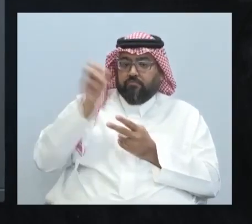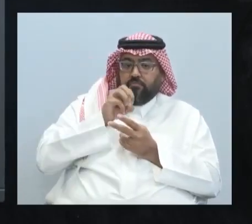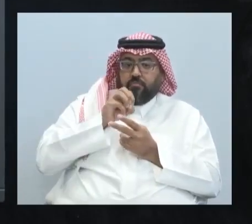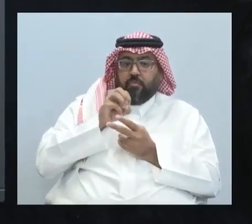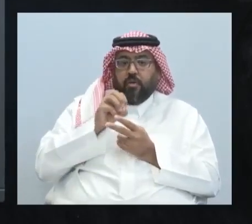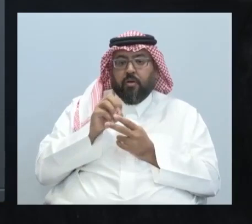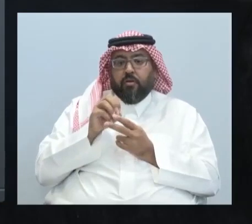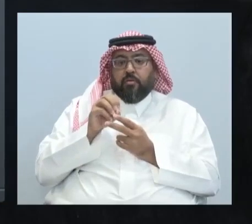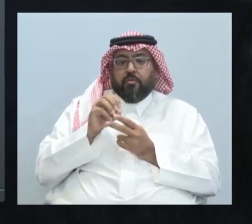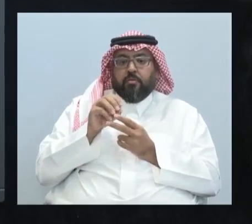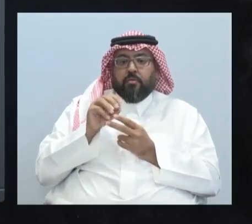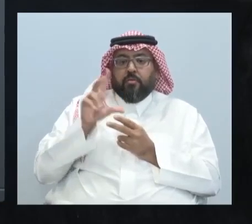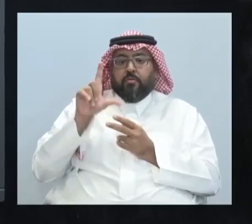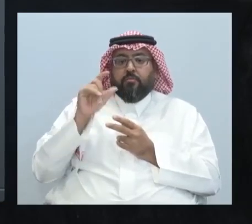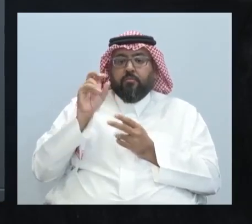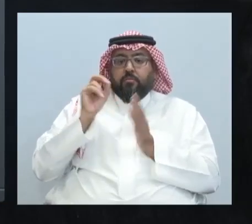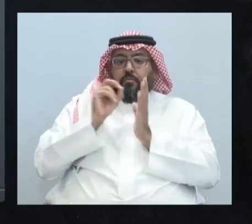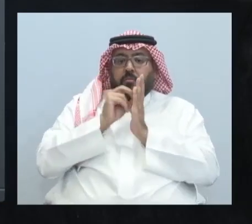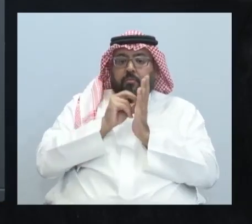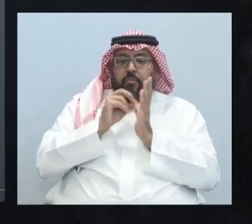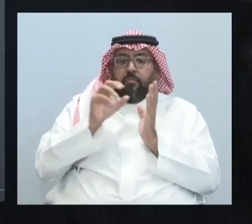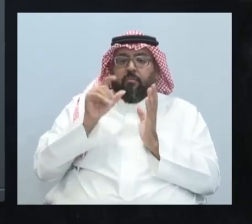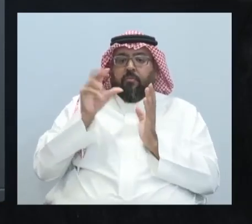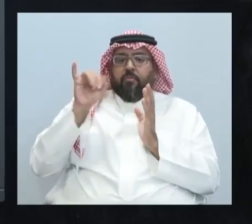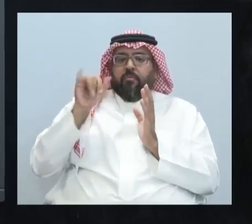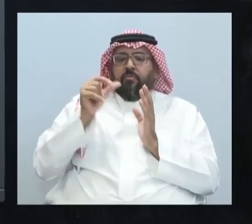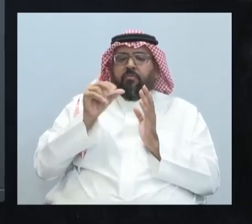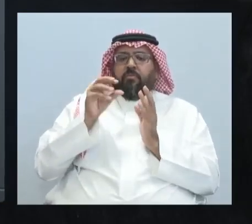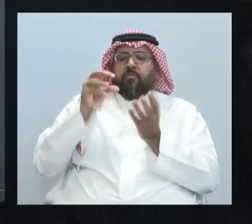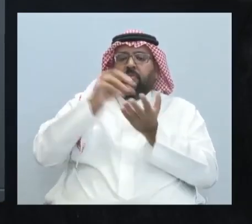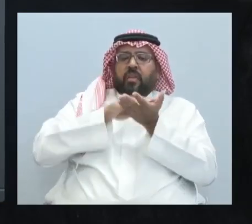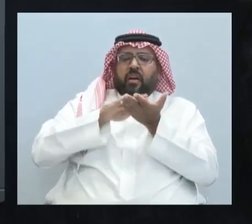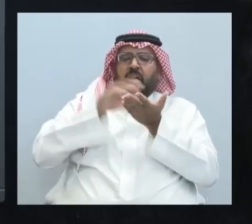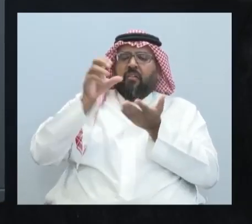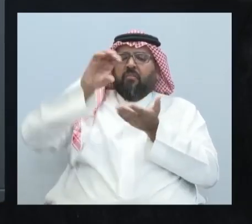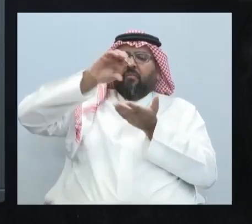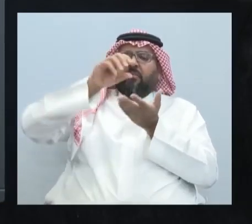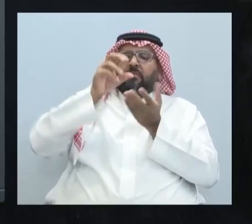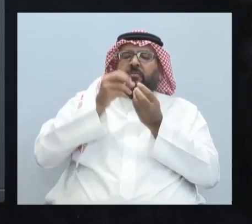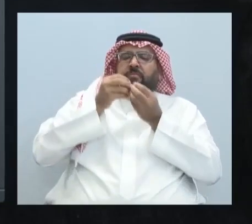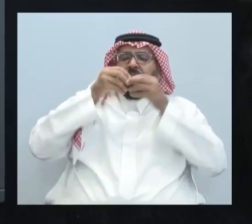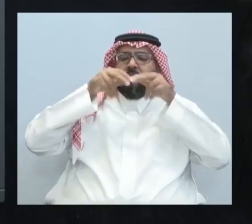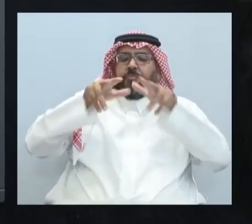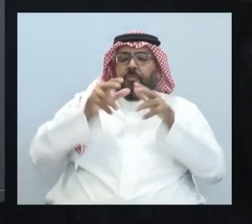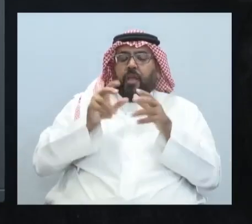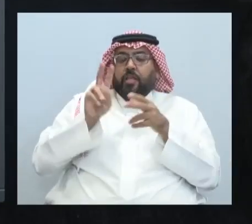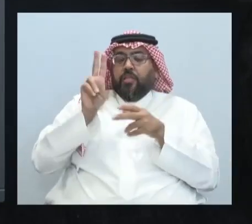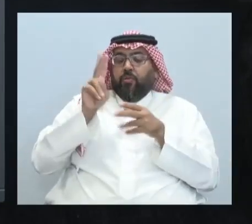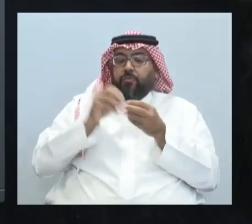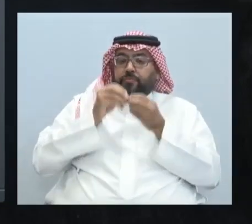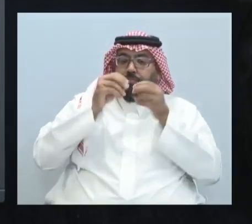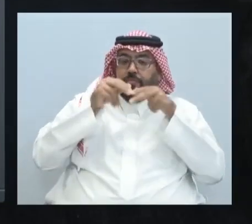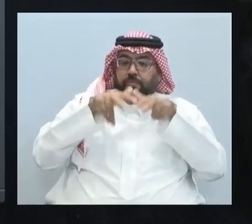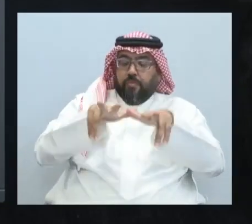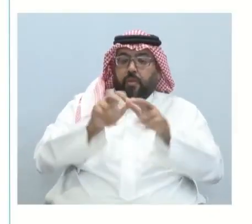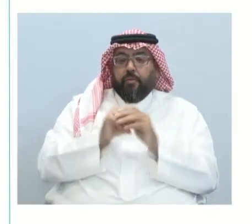القاعده حسب نظريه لويس ماده لديها قابليه لايش لمنح زوج من الالكترونات